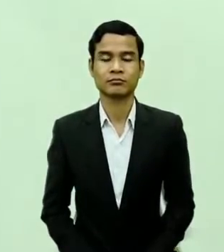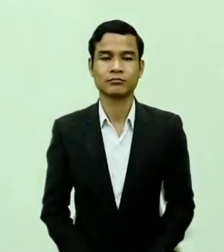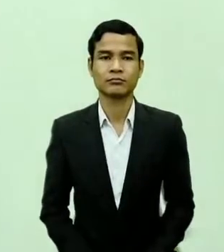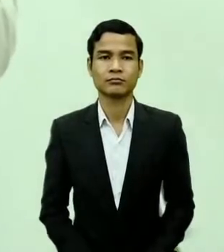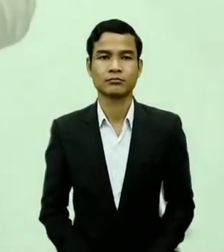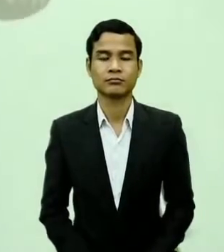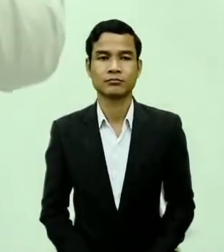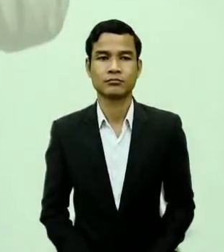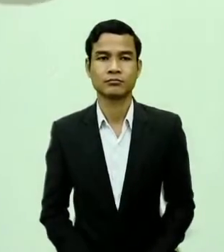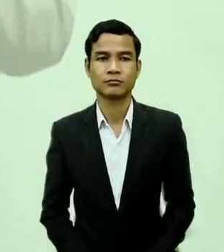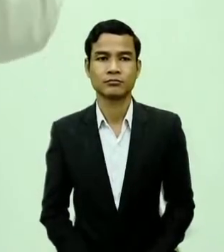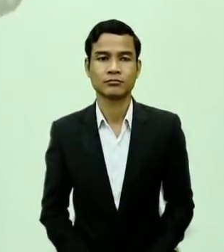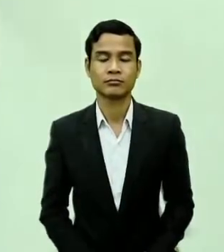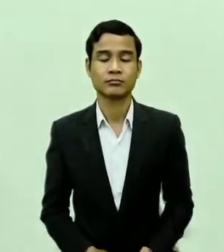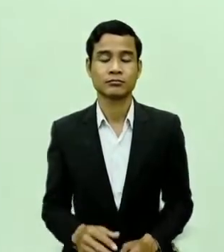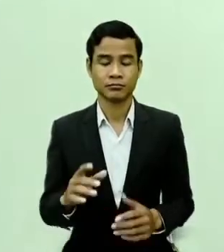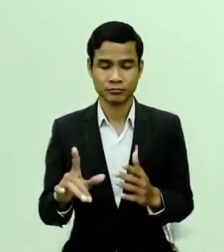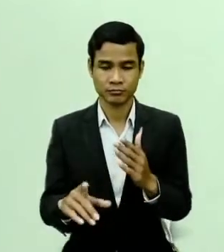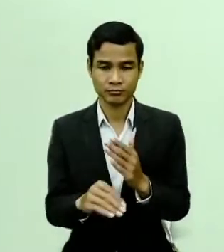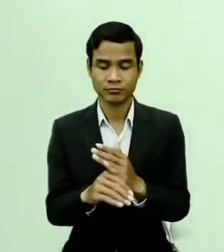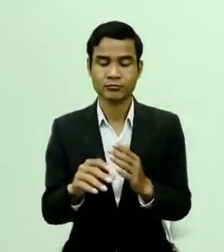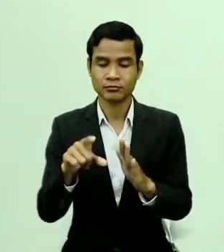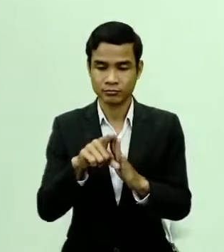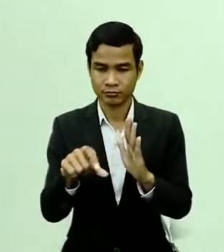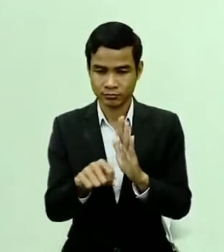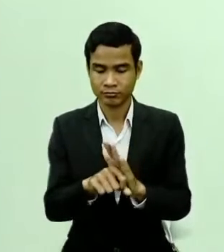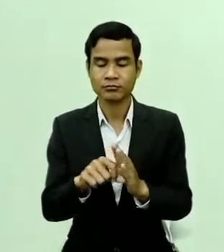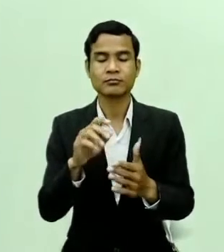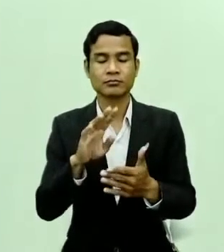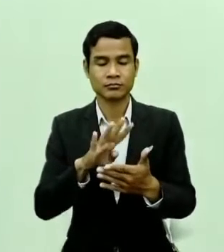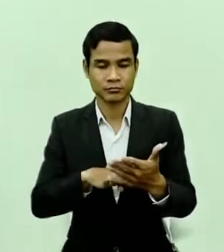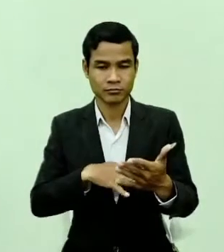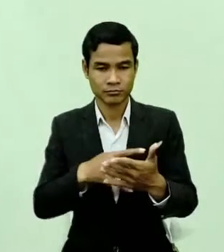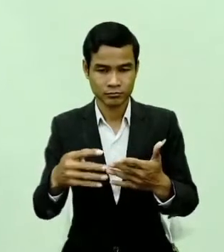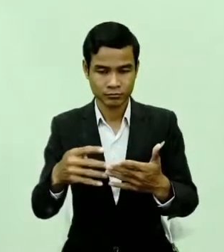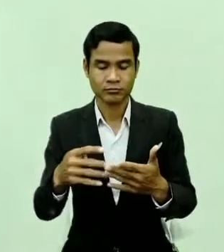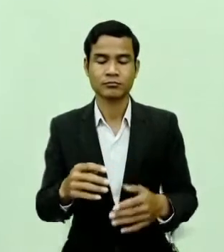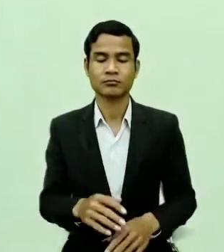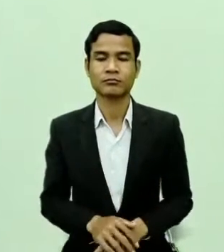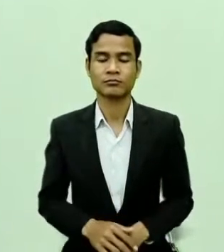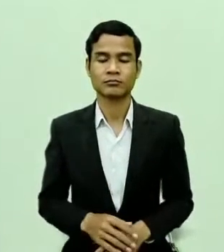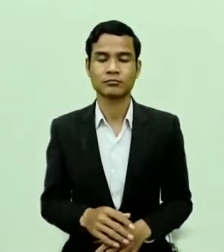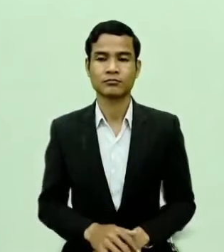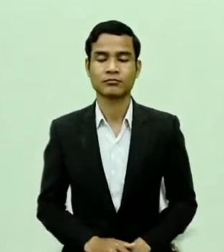Sông bật thám. Ôi bình lĩnh cứ cầm nọt chú mua phán ca.